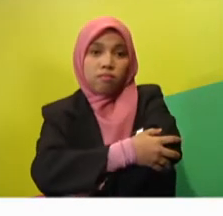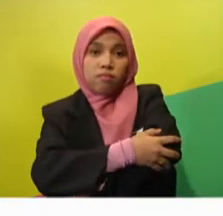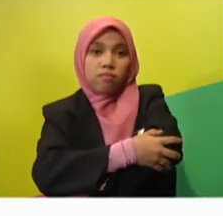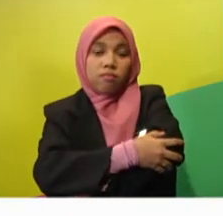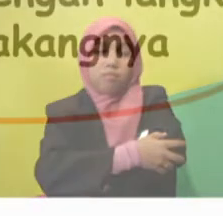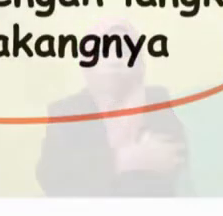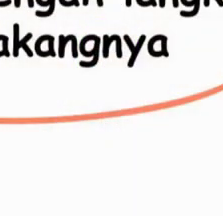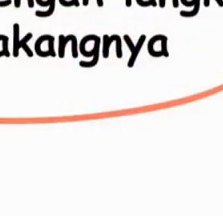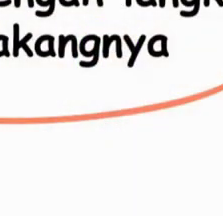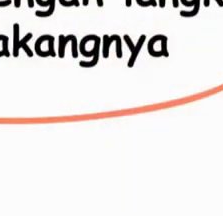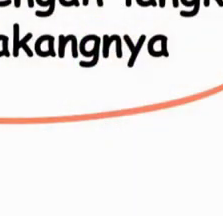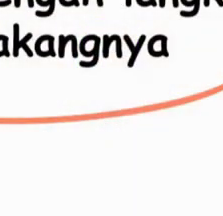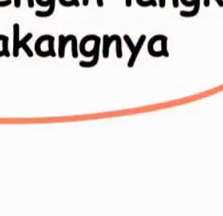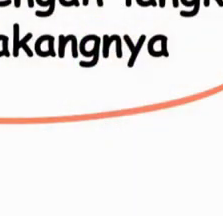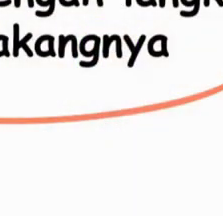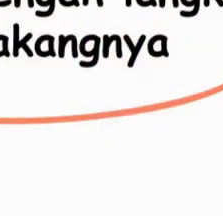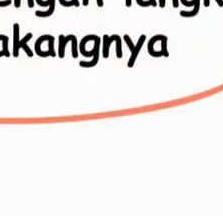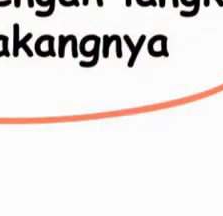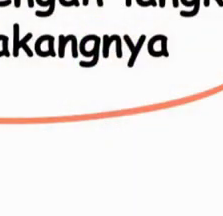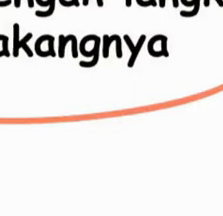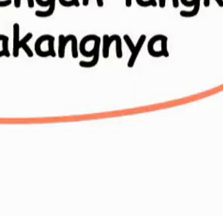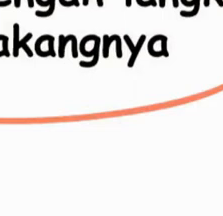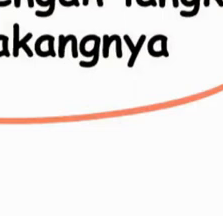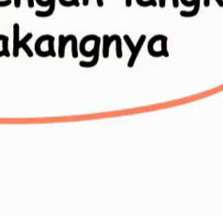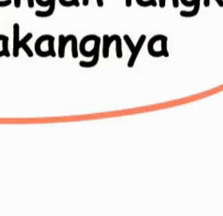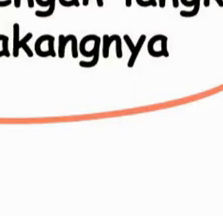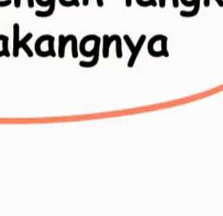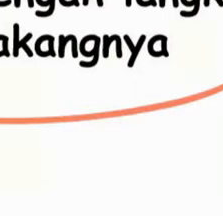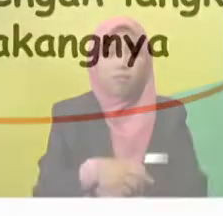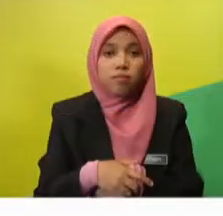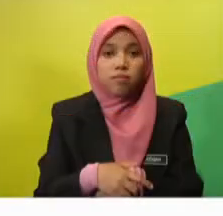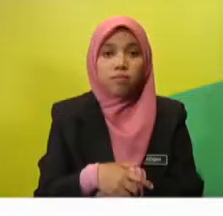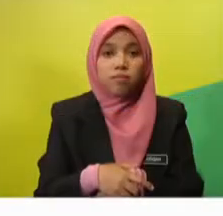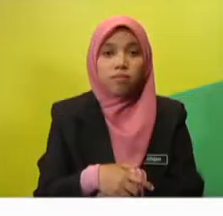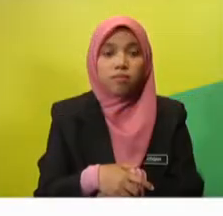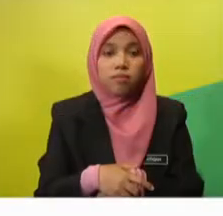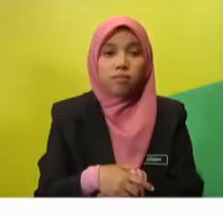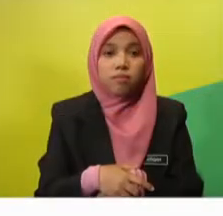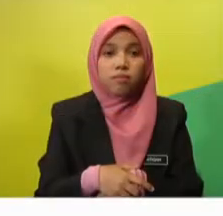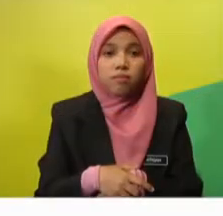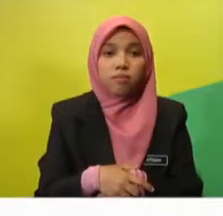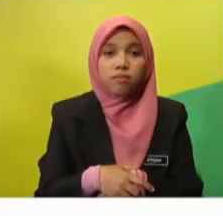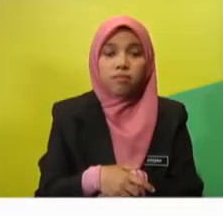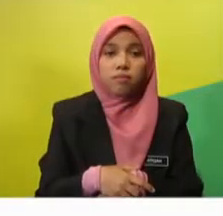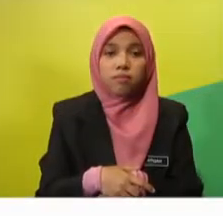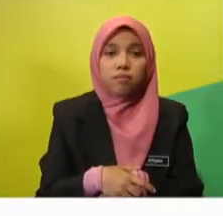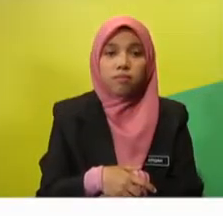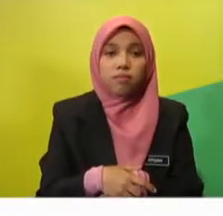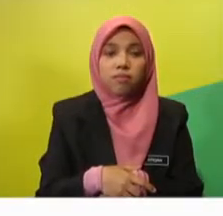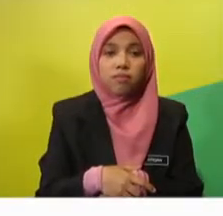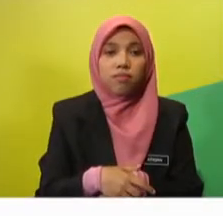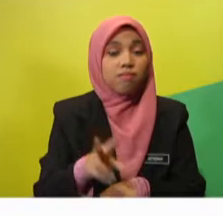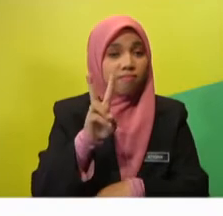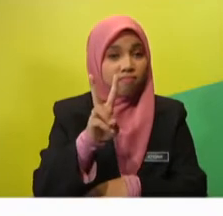Itu maksudnya kesinambungan kita bergerak tadi. Dan masa teknik pertama tadi, masa dia tengah berjalan. Okey, next.